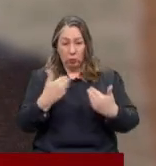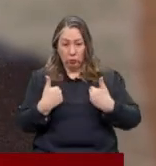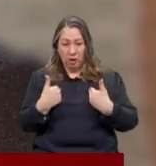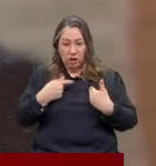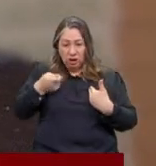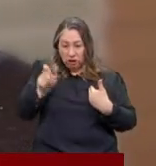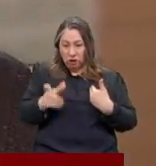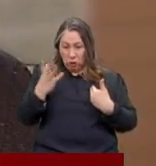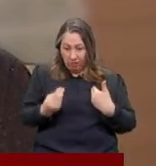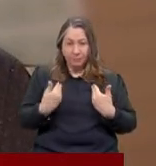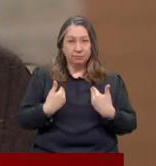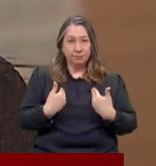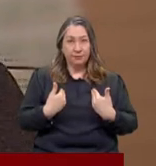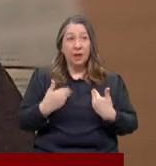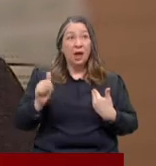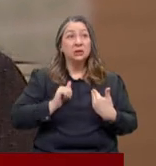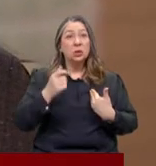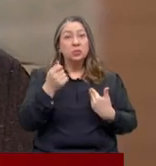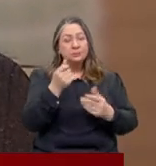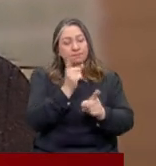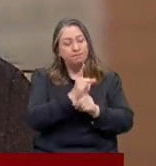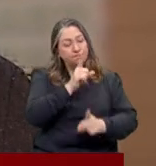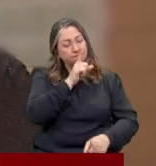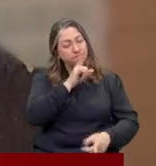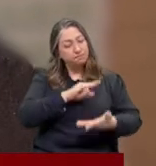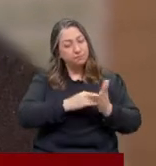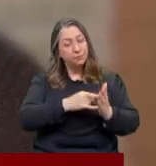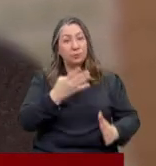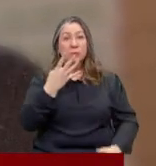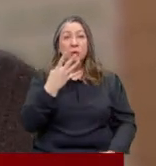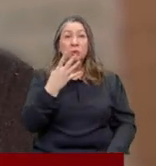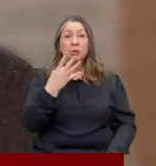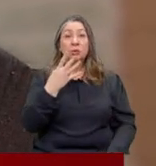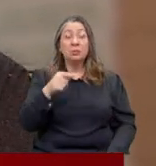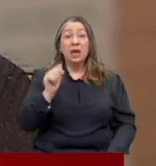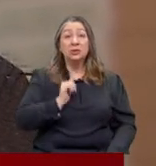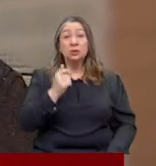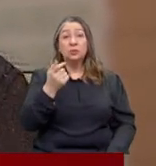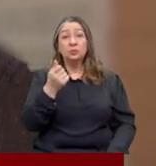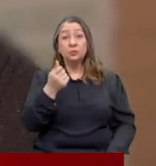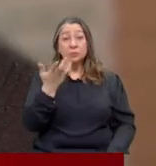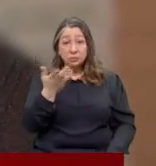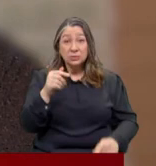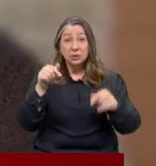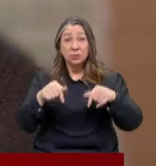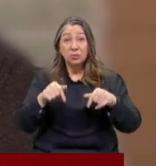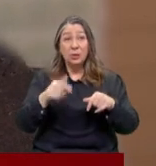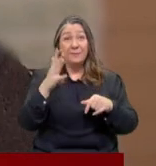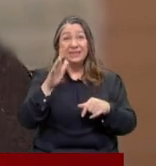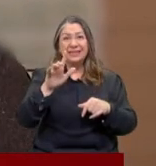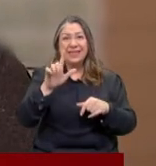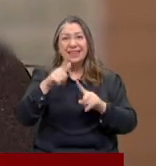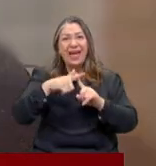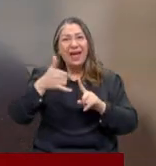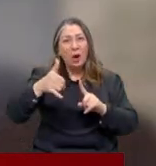işçi durumuna düşmen, asgari ücrete talip olman, 4000 şimdi bir asgari ücret ama bir gün 5 litre yağ